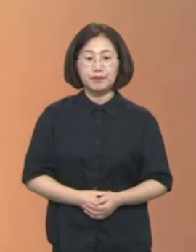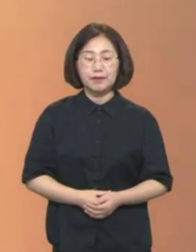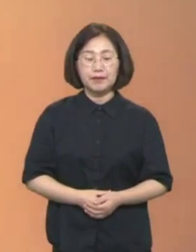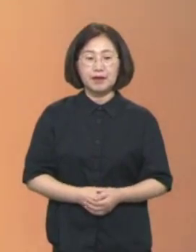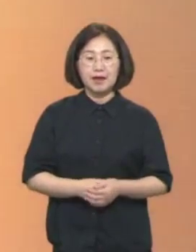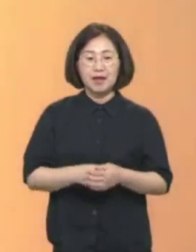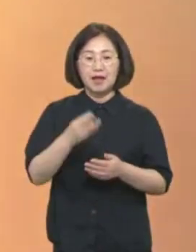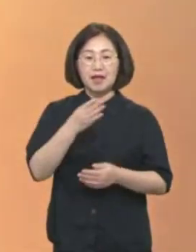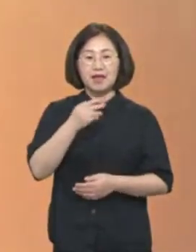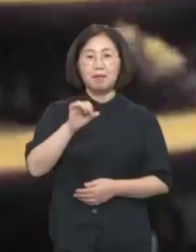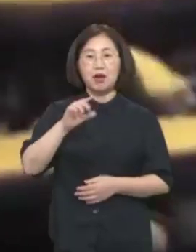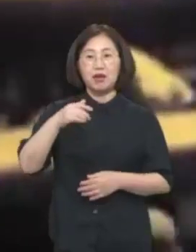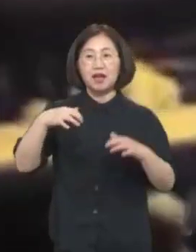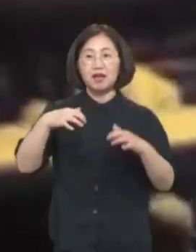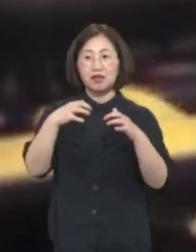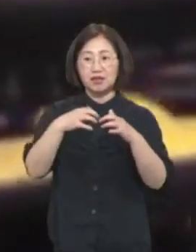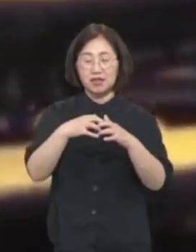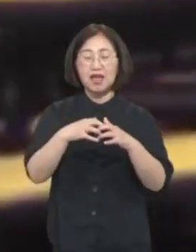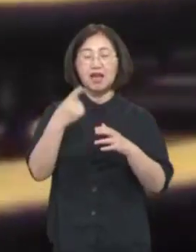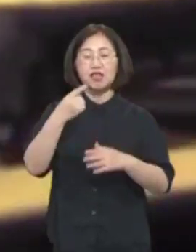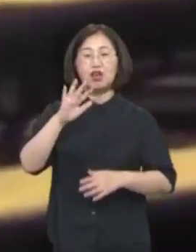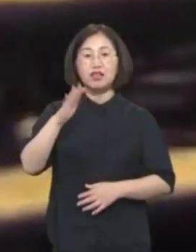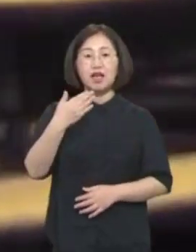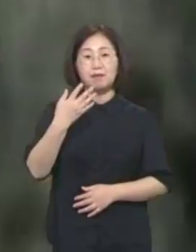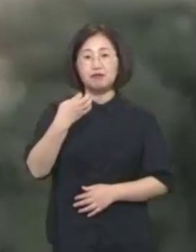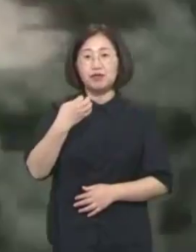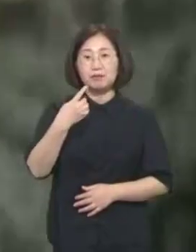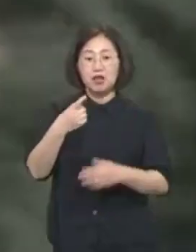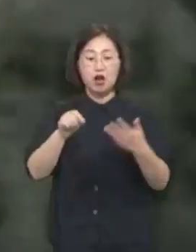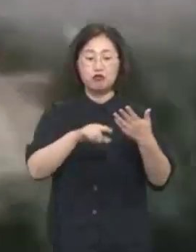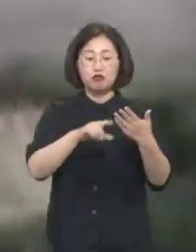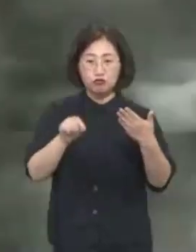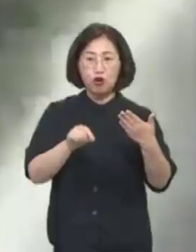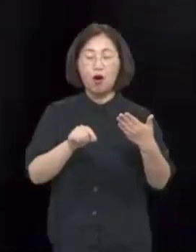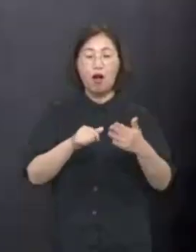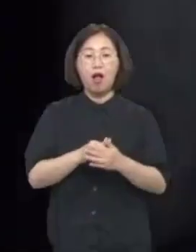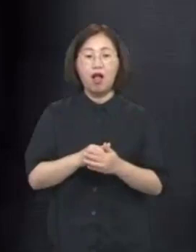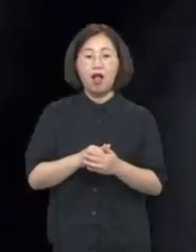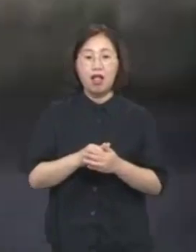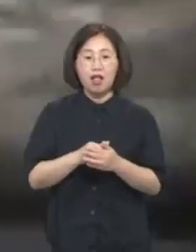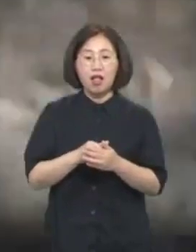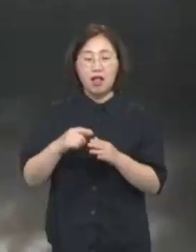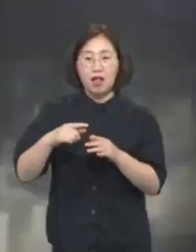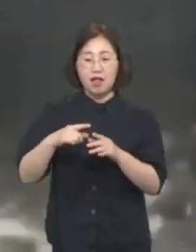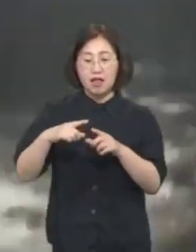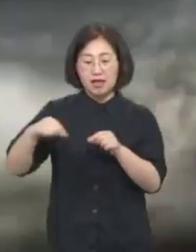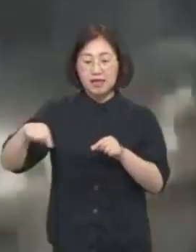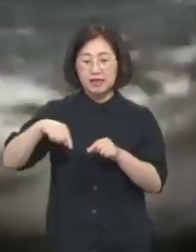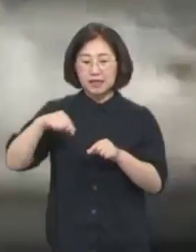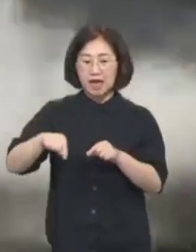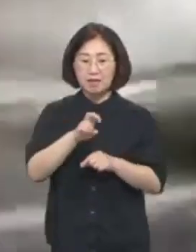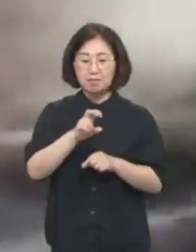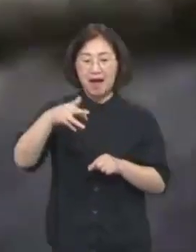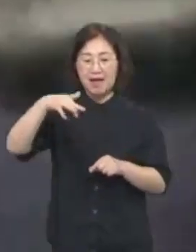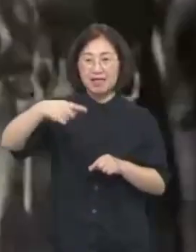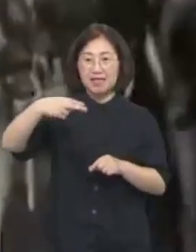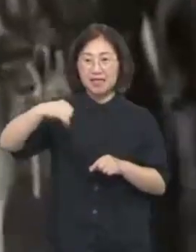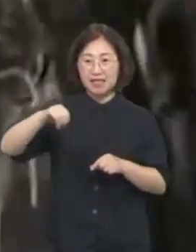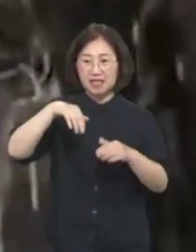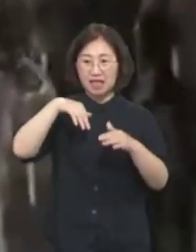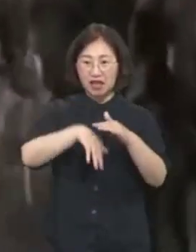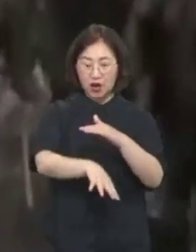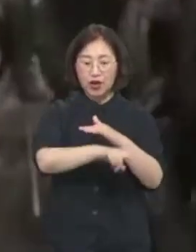태평양 전쟁 말기인 지난 1941년 9월, 일제는 최후의 반격을 위해 산악지대인 나가노 마츠시로 지역의